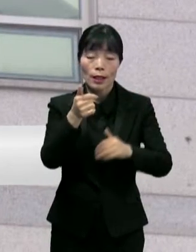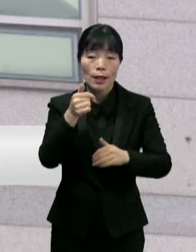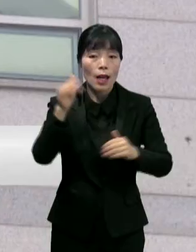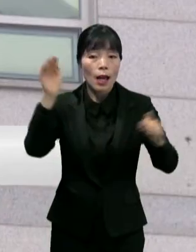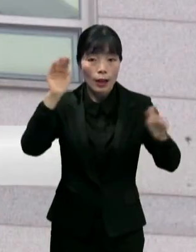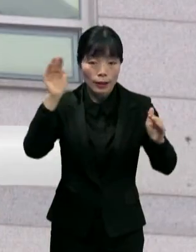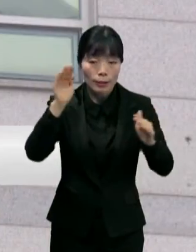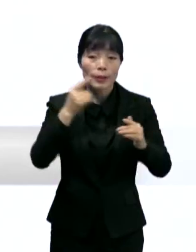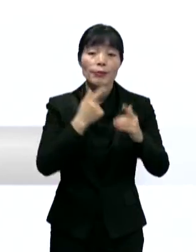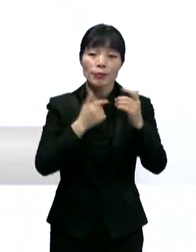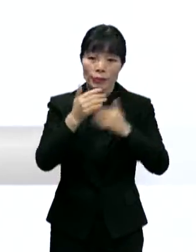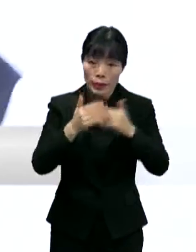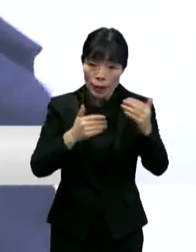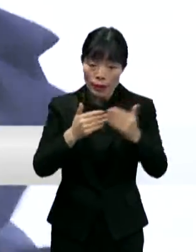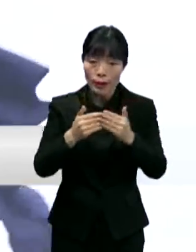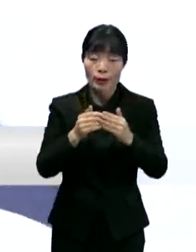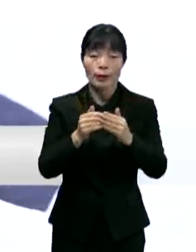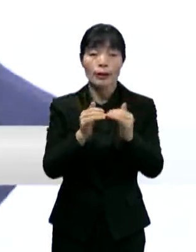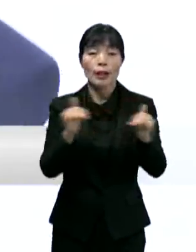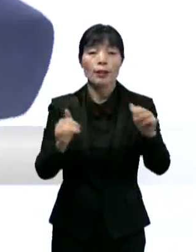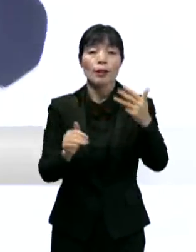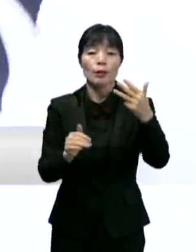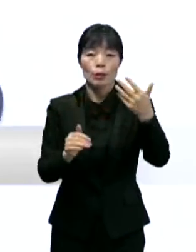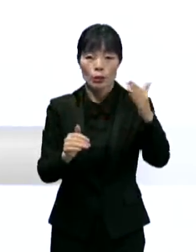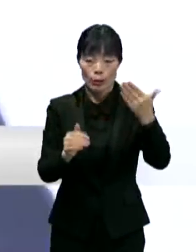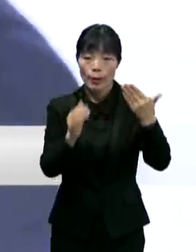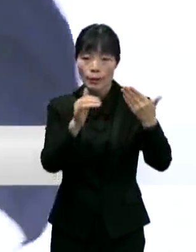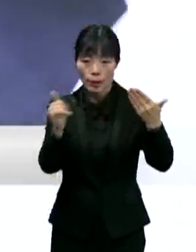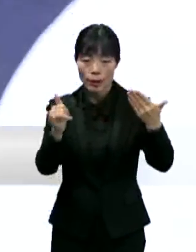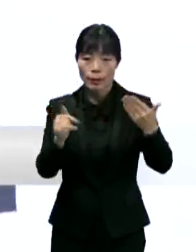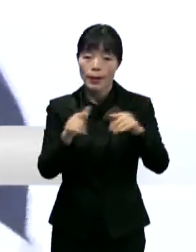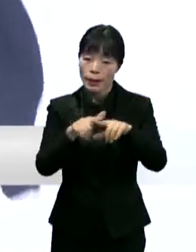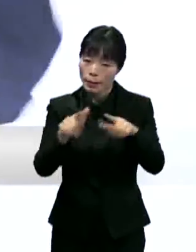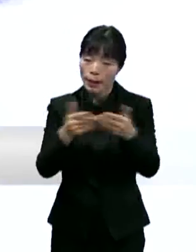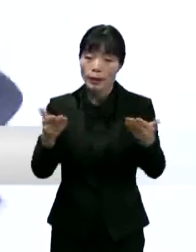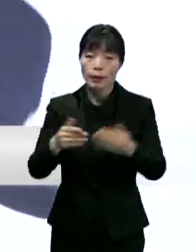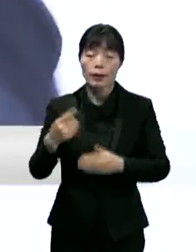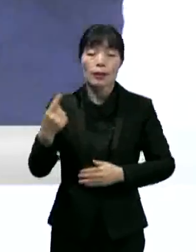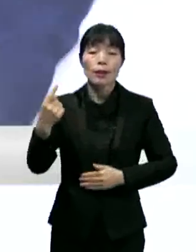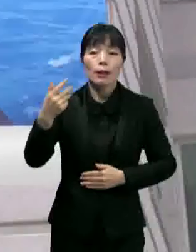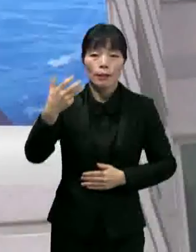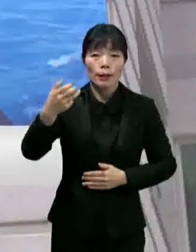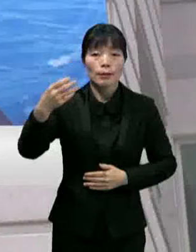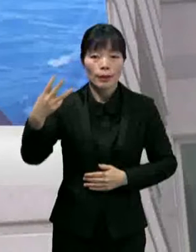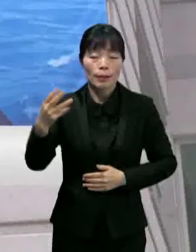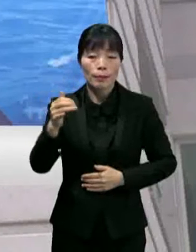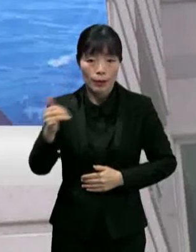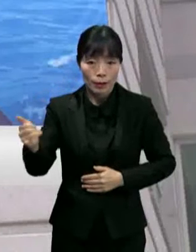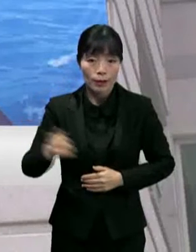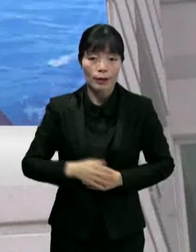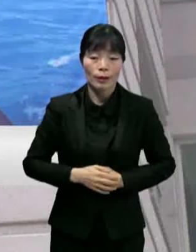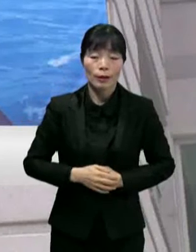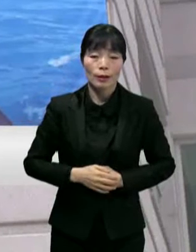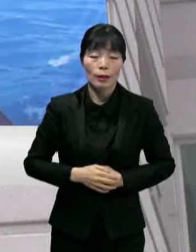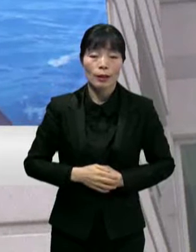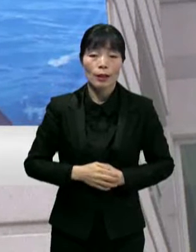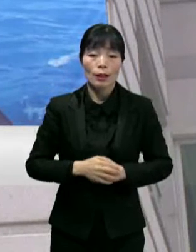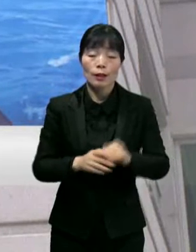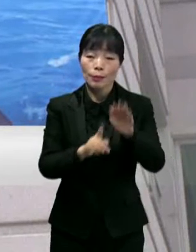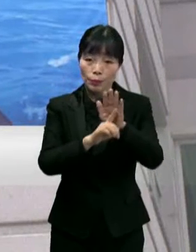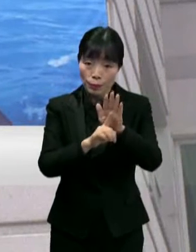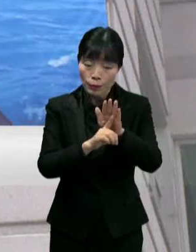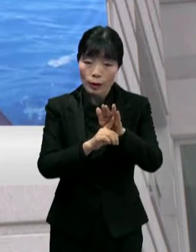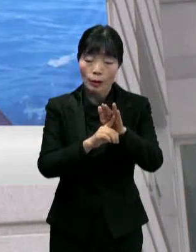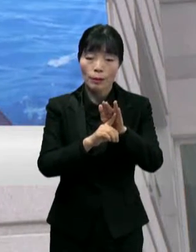경력 채용이 900명이 며 일반직 채용 은 총 83명 으로 모집분야는 공업 연구관 한 명